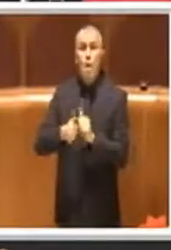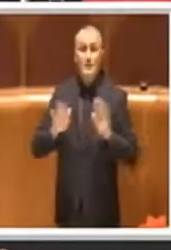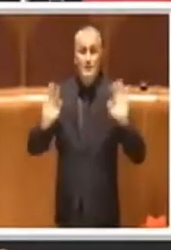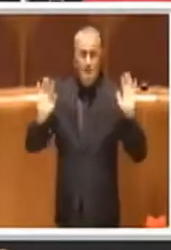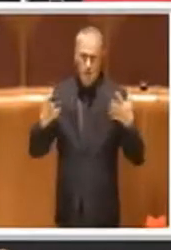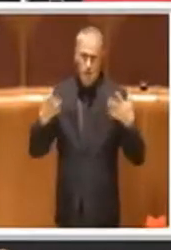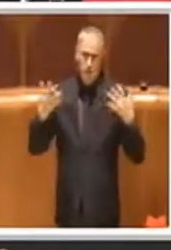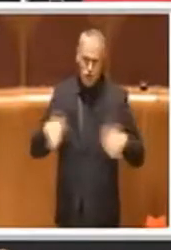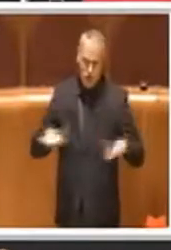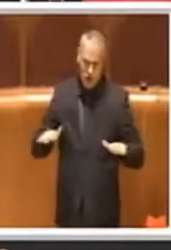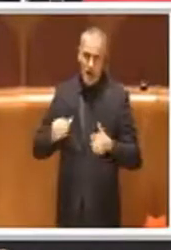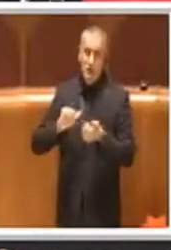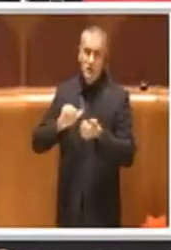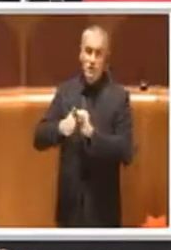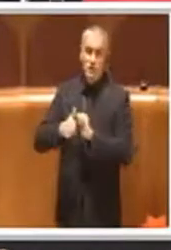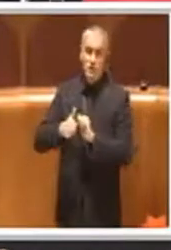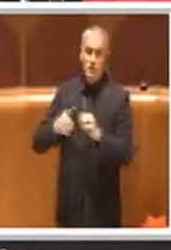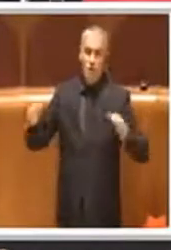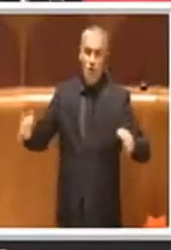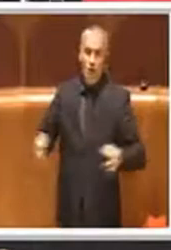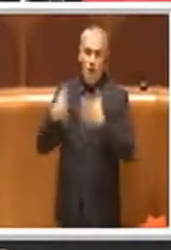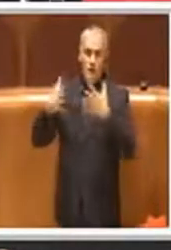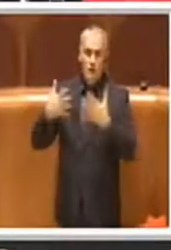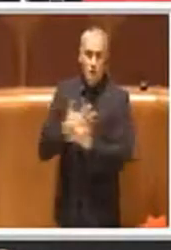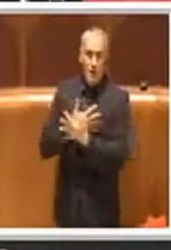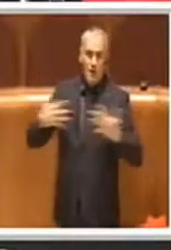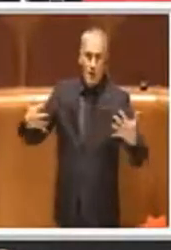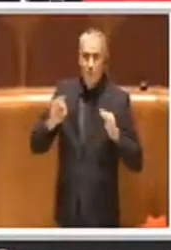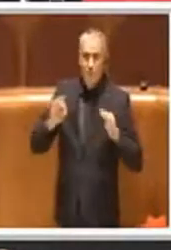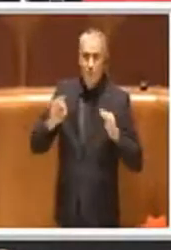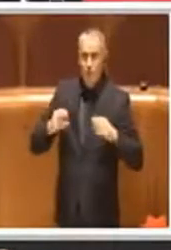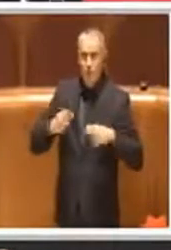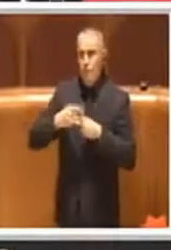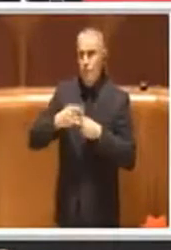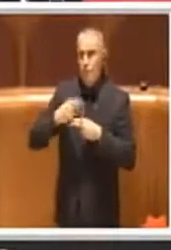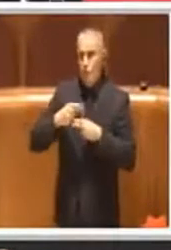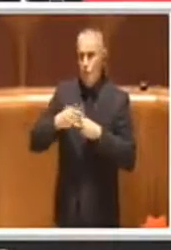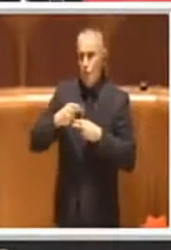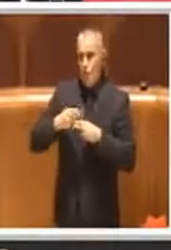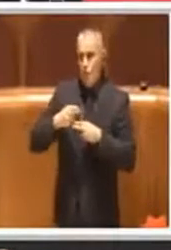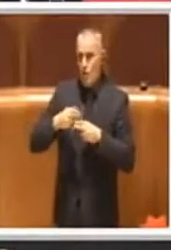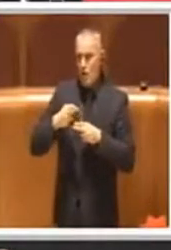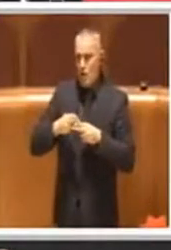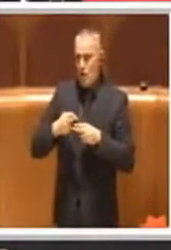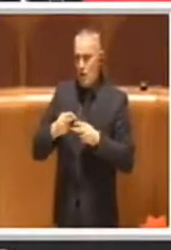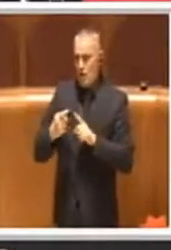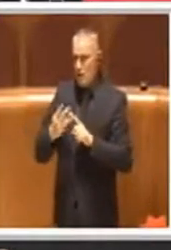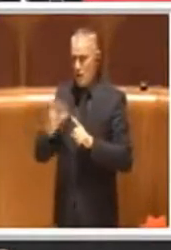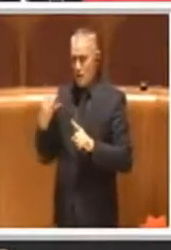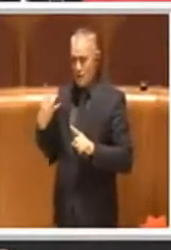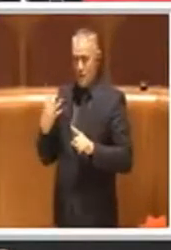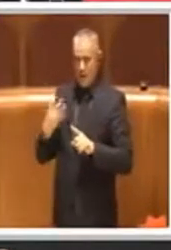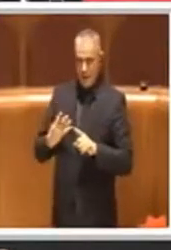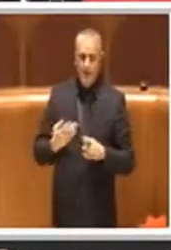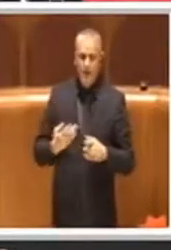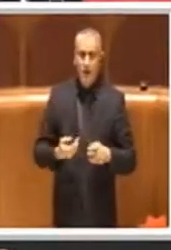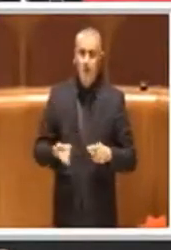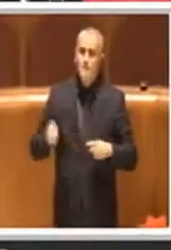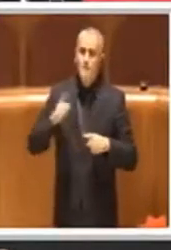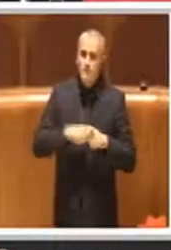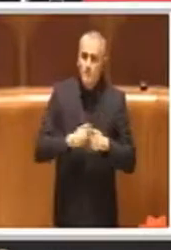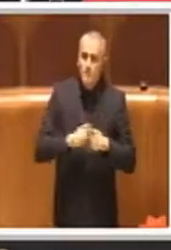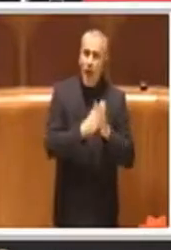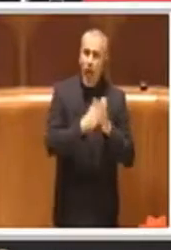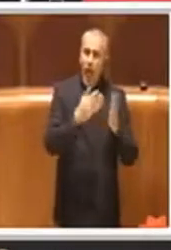eventi sportivi che sono stati fatti sulla capitale nel corso di questa consiliatura, a istituire un albo